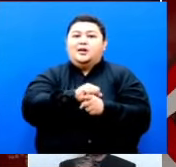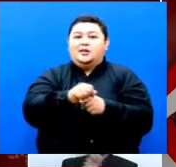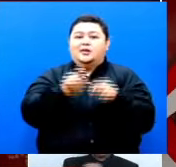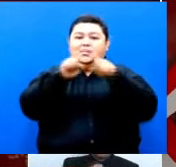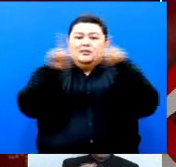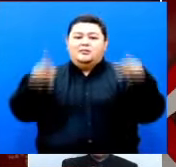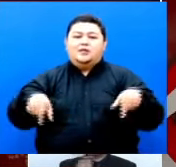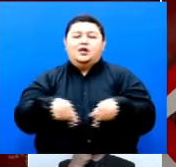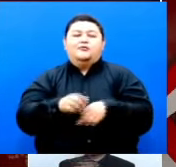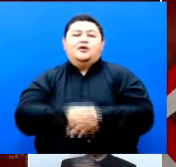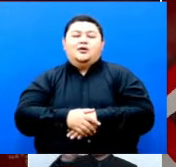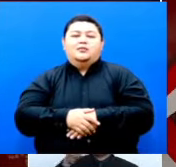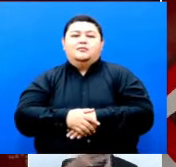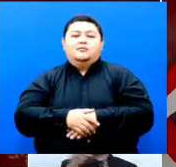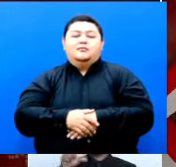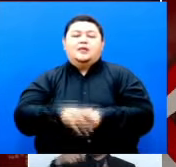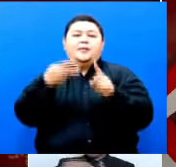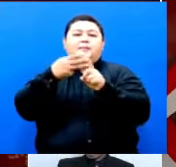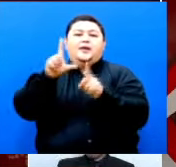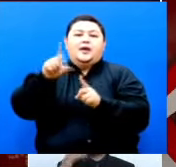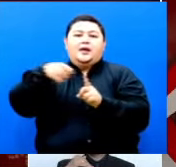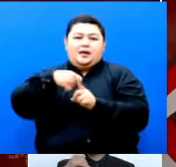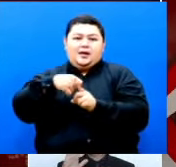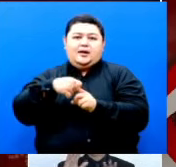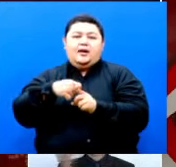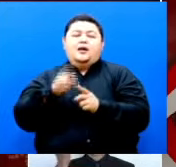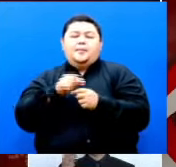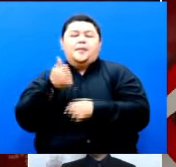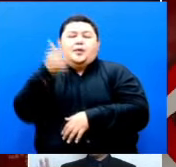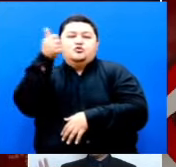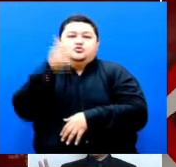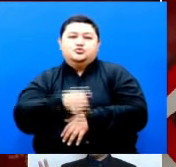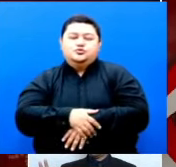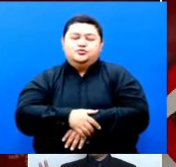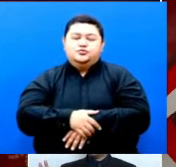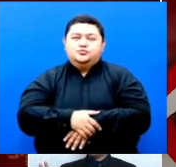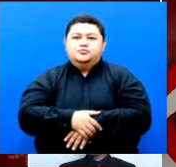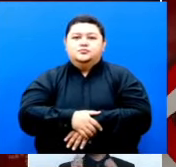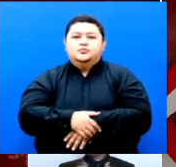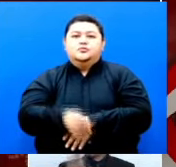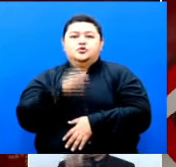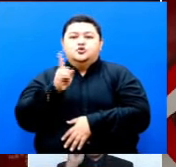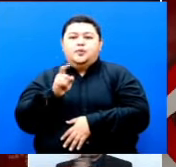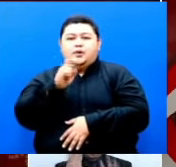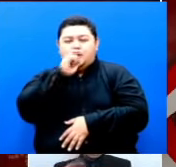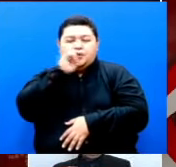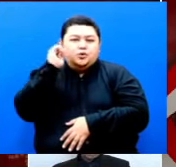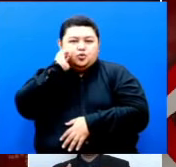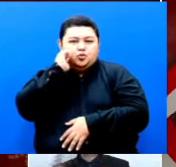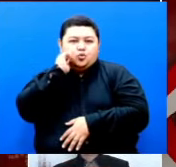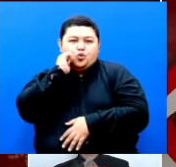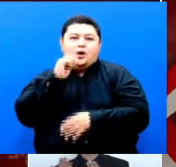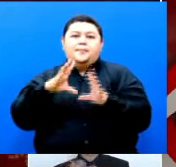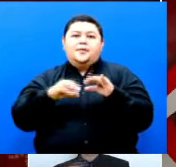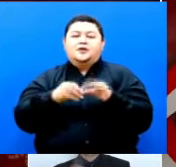bersertifikat melaluipusatpelatihankerjayanglebihmodern .Untukmemudahkan orang